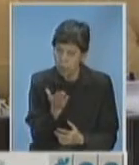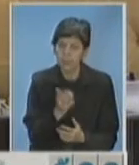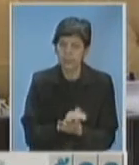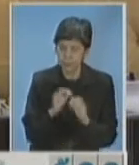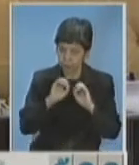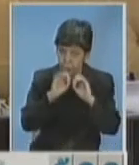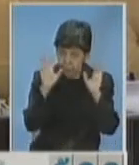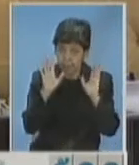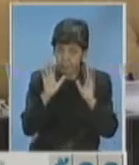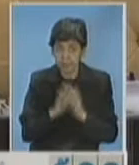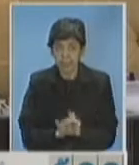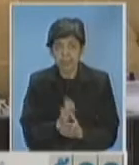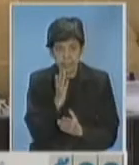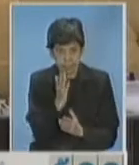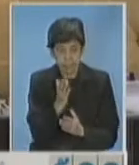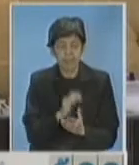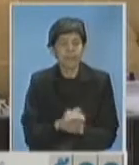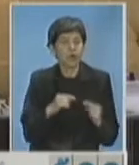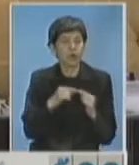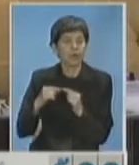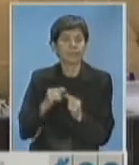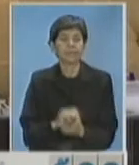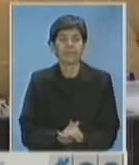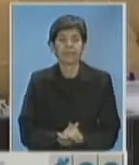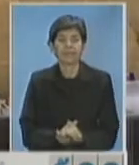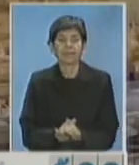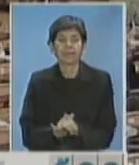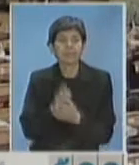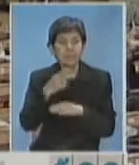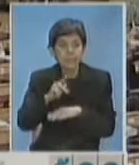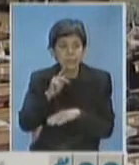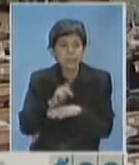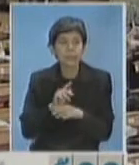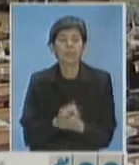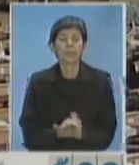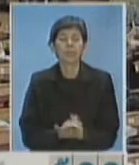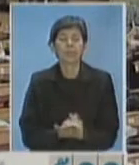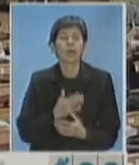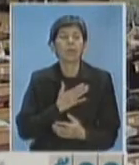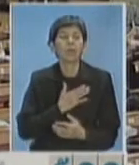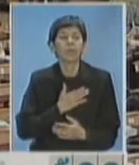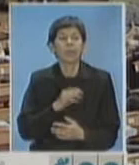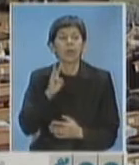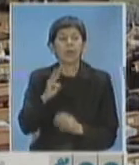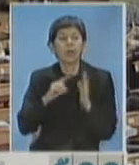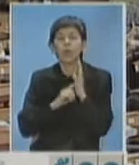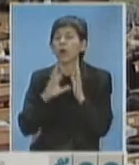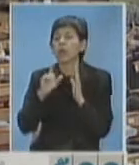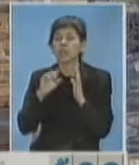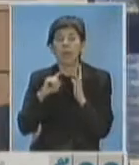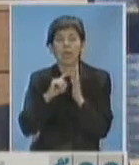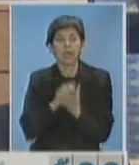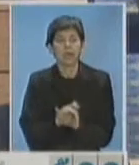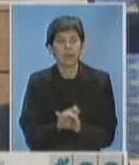ชัดเจนนะครับเชิญท่านวัชระต่อเลย ท่านประธานที่เคารพกระผมวัชระเพชรทองบัญชีรายชื่อประชาธิปั